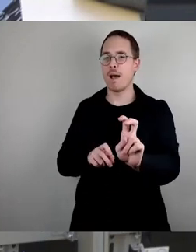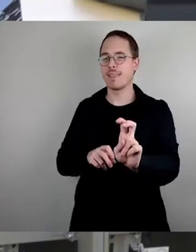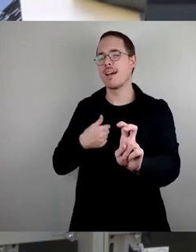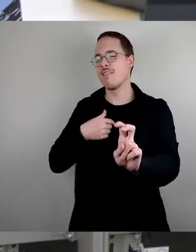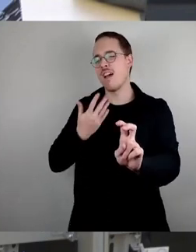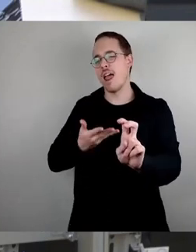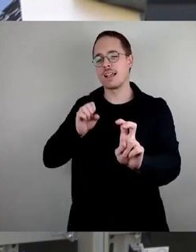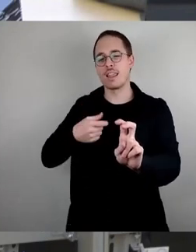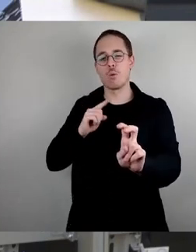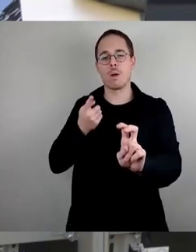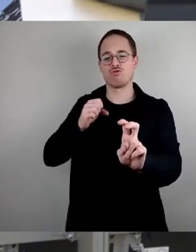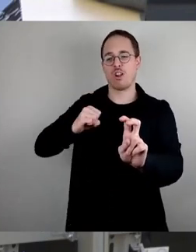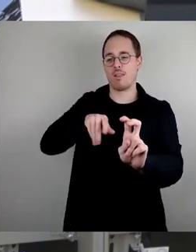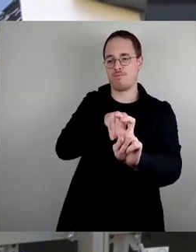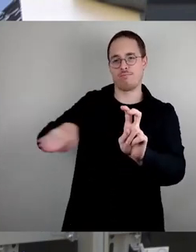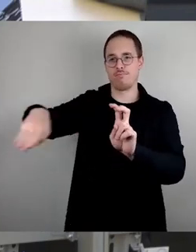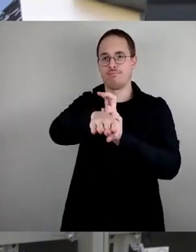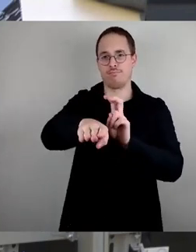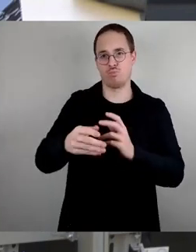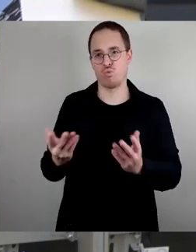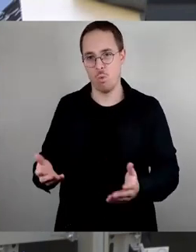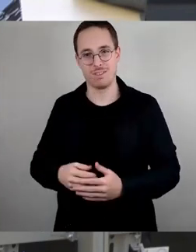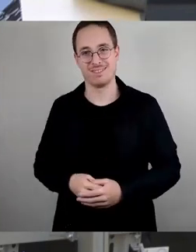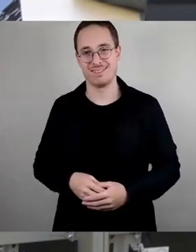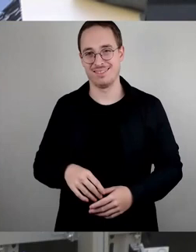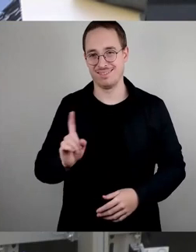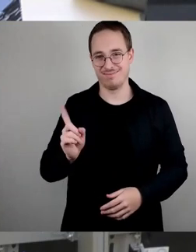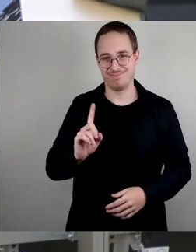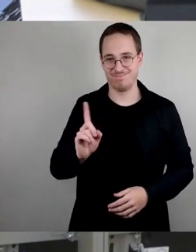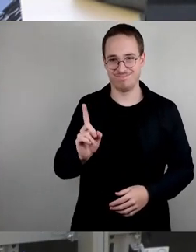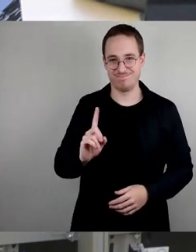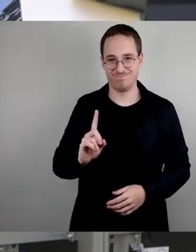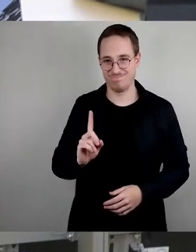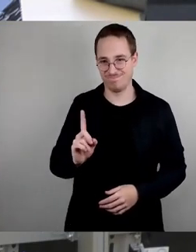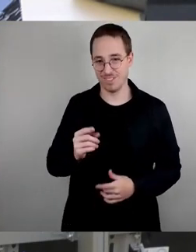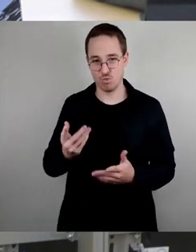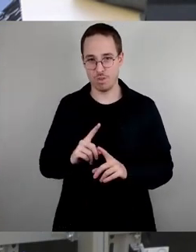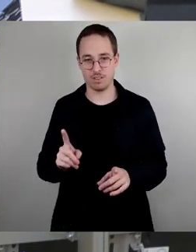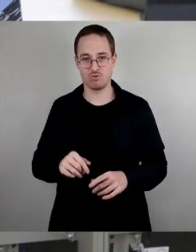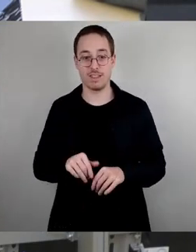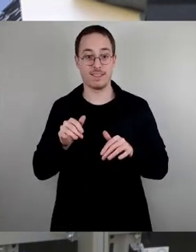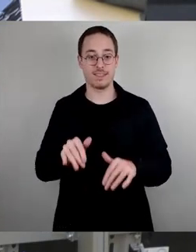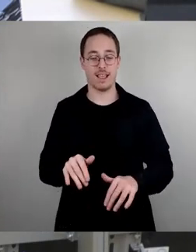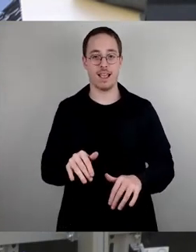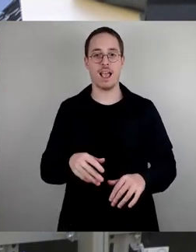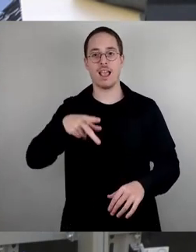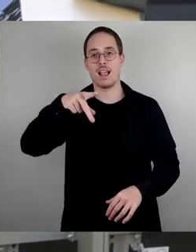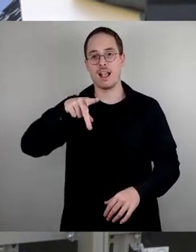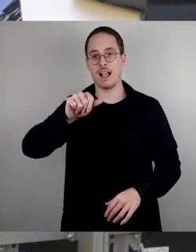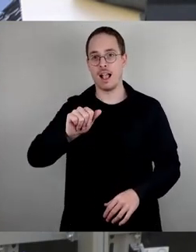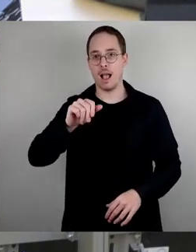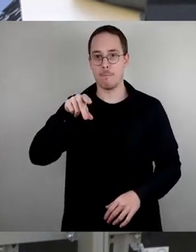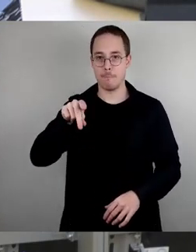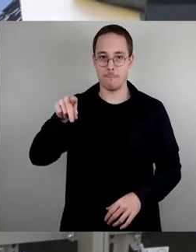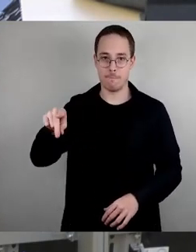Denn wir haben diese Kapphaltestellen, die wir überall einordnen, um ordentliche barrierefreie